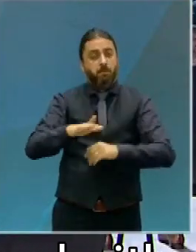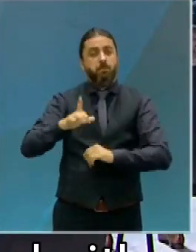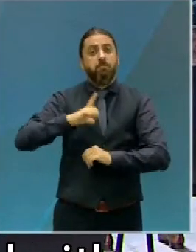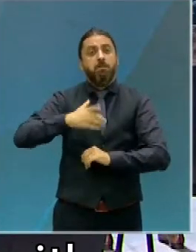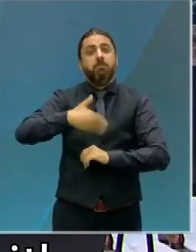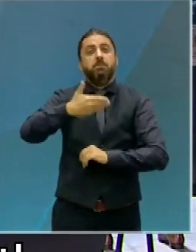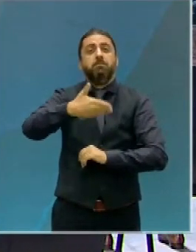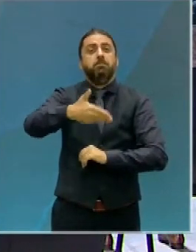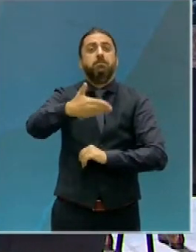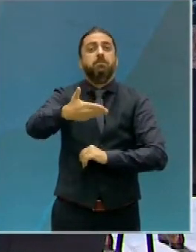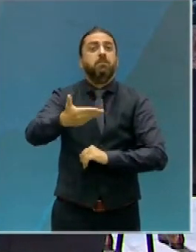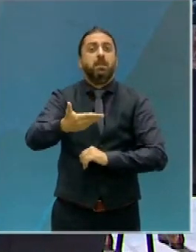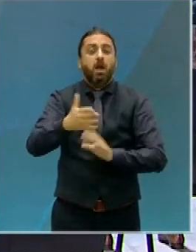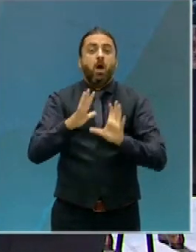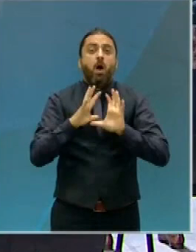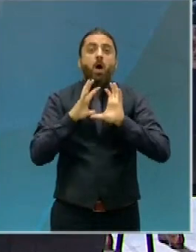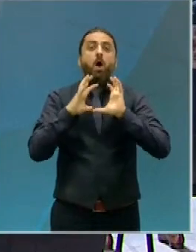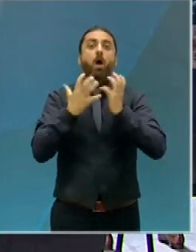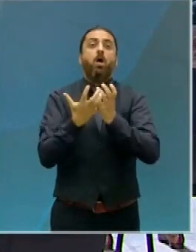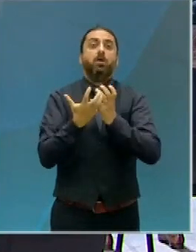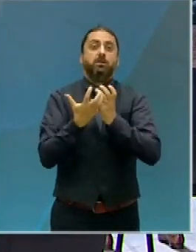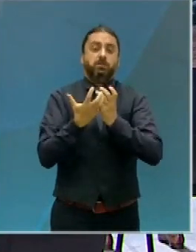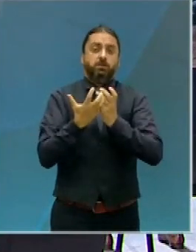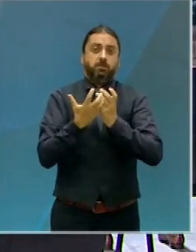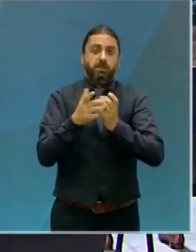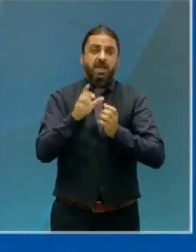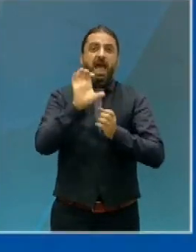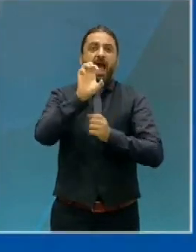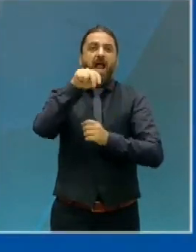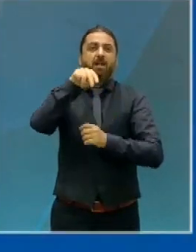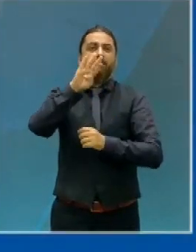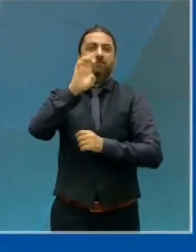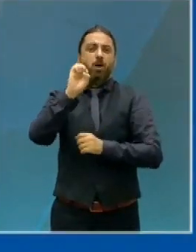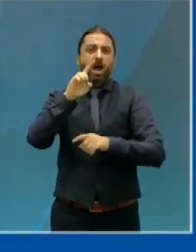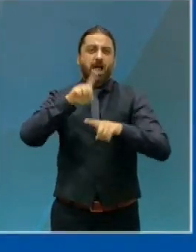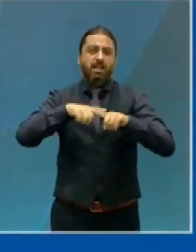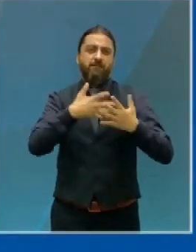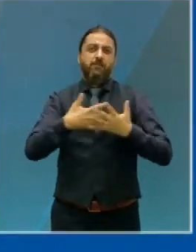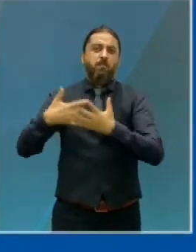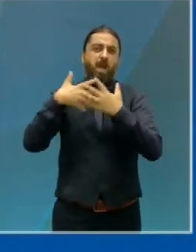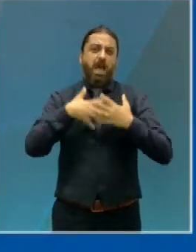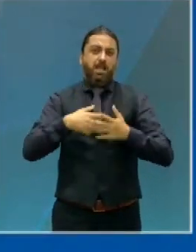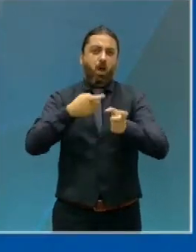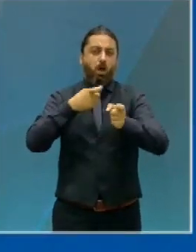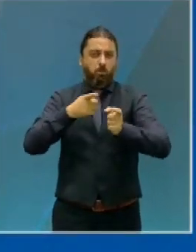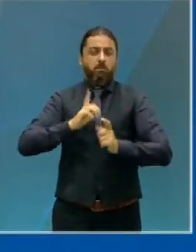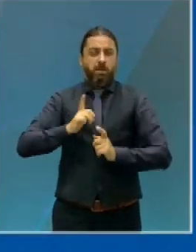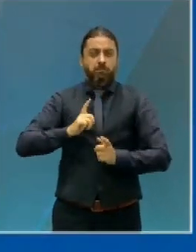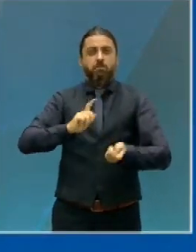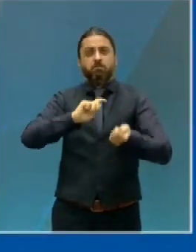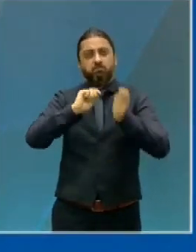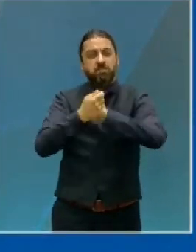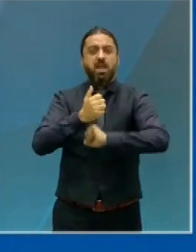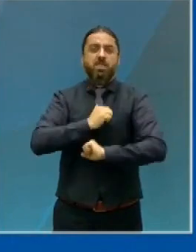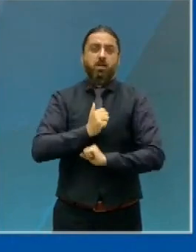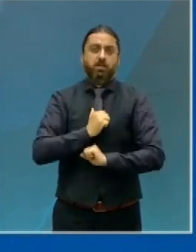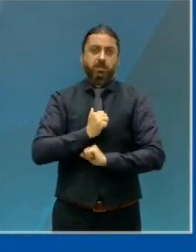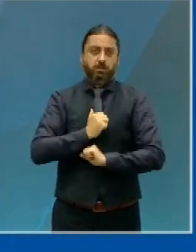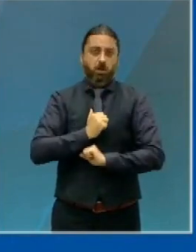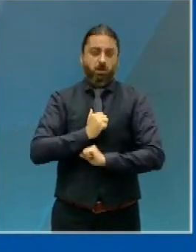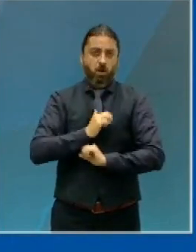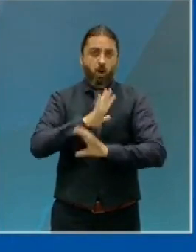επόμενο διάστημα η ολοκλήρωση της ιδιωτικοποίησης της ΕΛΒΟ. Και αναδιοργανώνεται η ΕΑΒ ώστε να